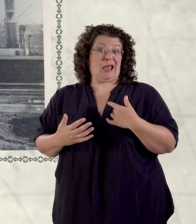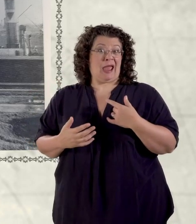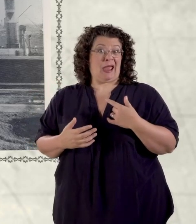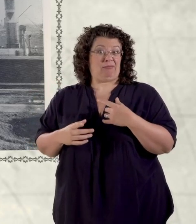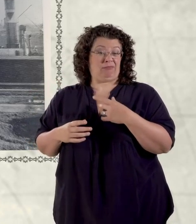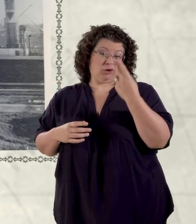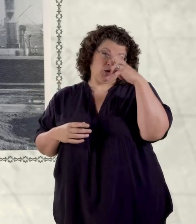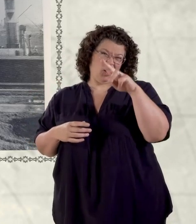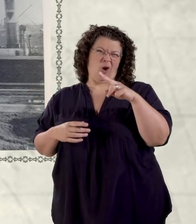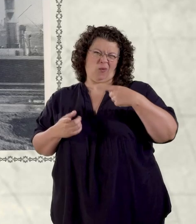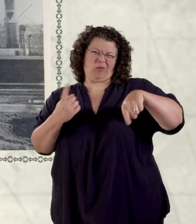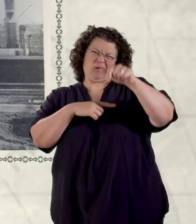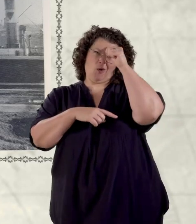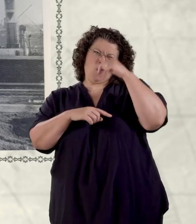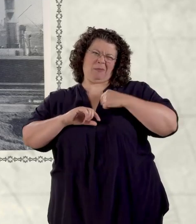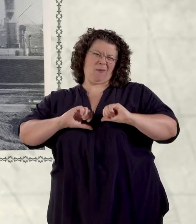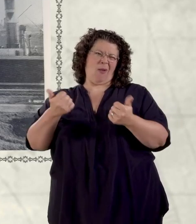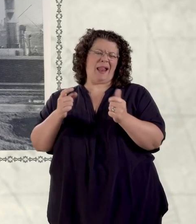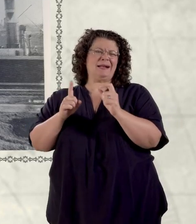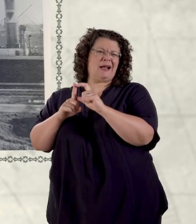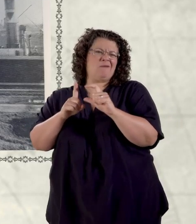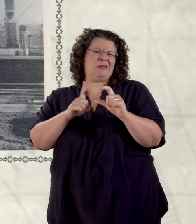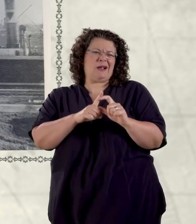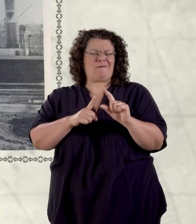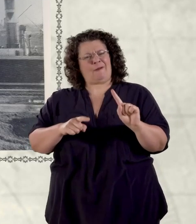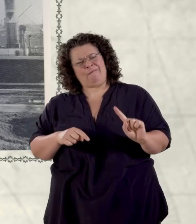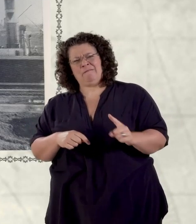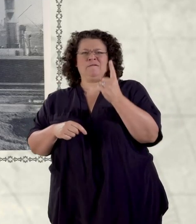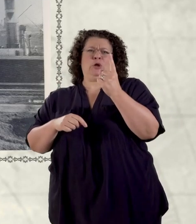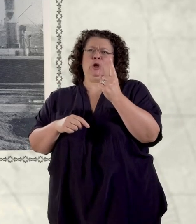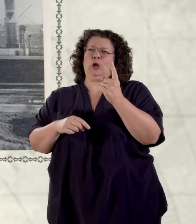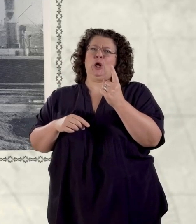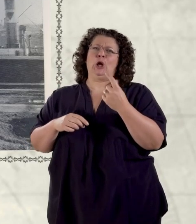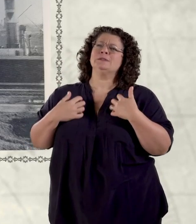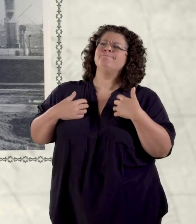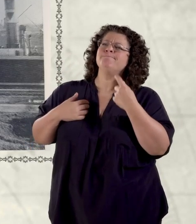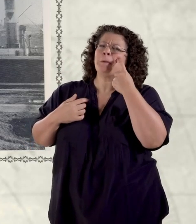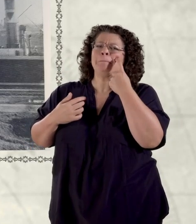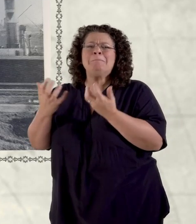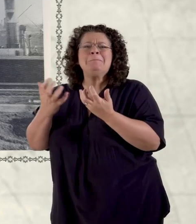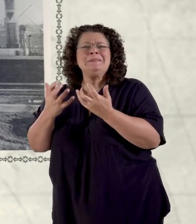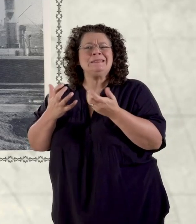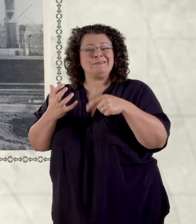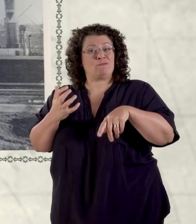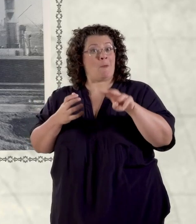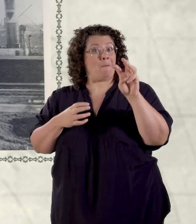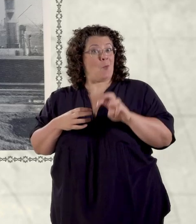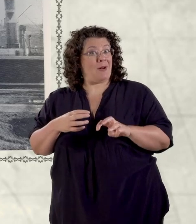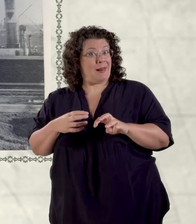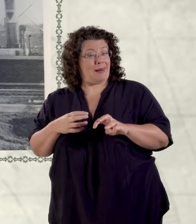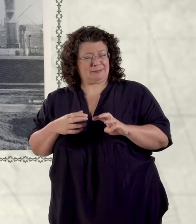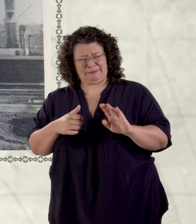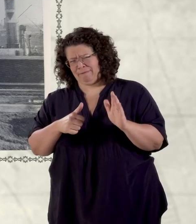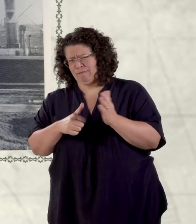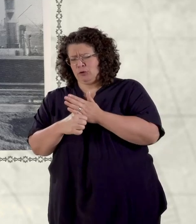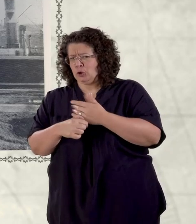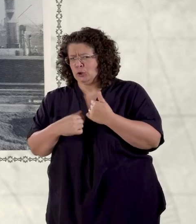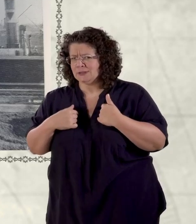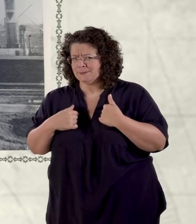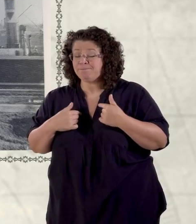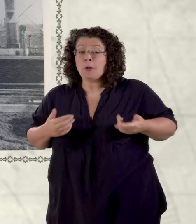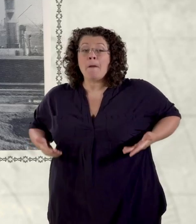Cymru. Ges i'n eni y Mis Raghfir 1818, ymentre bychan Llandunam, yng Nghynolbarth